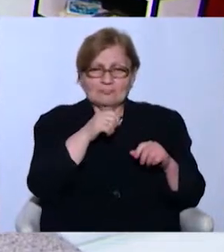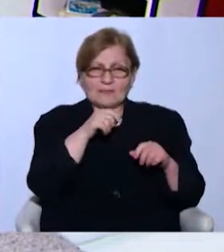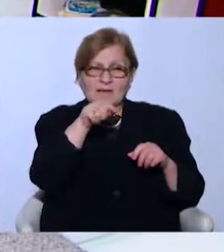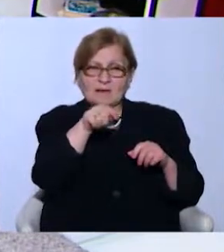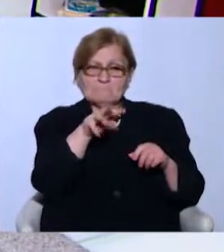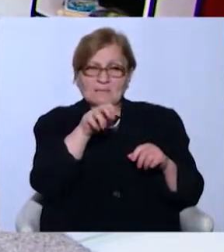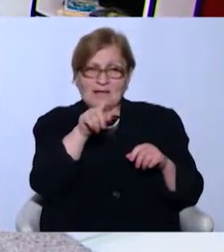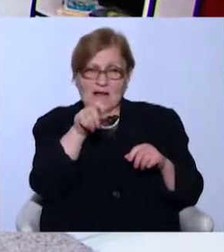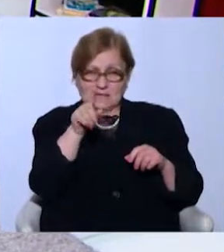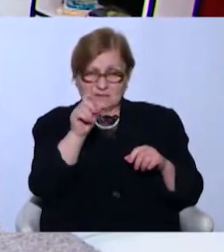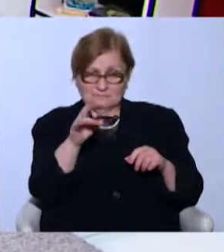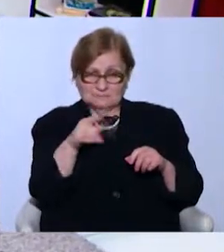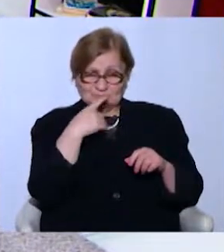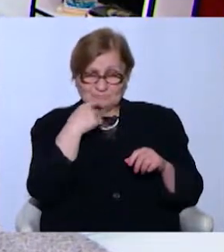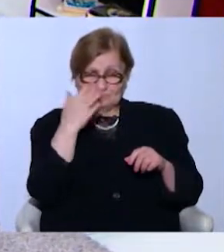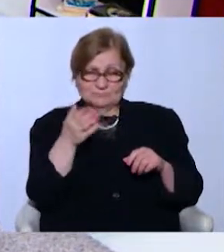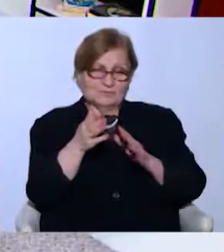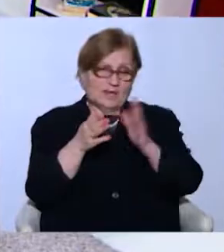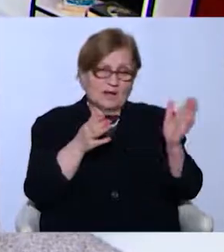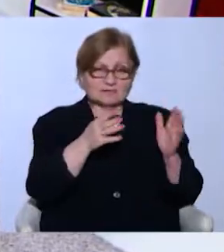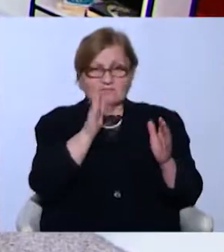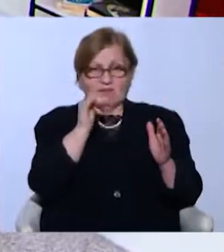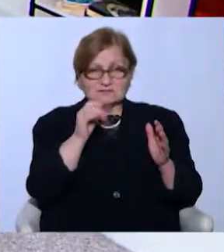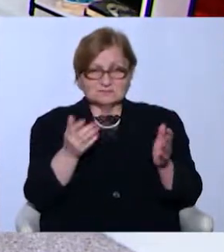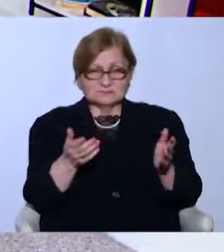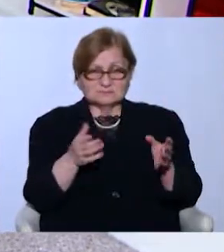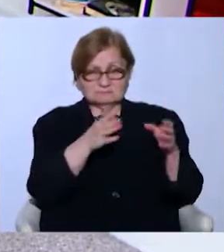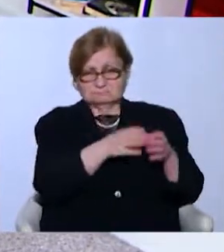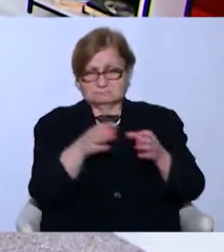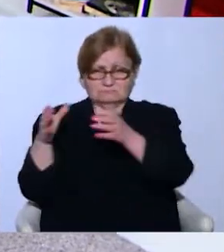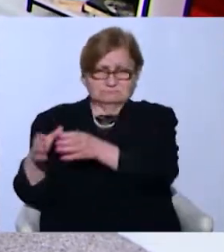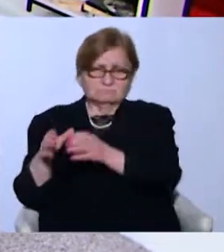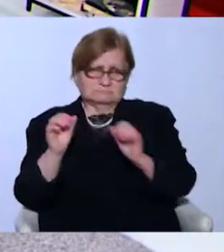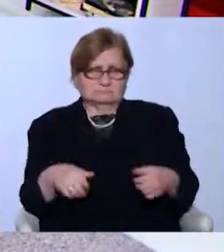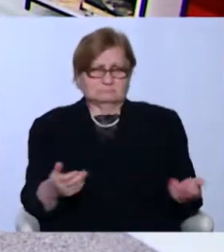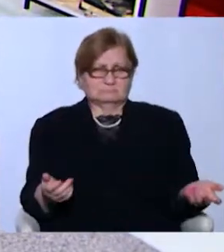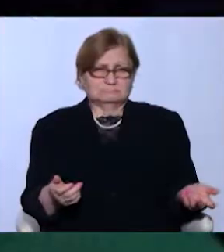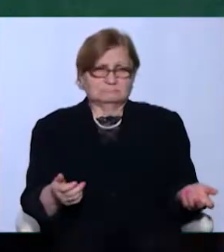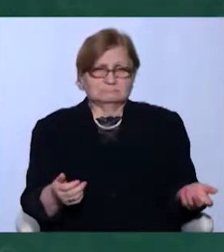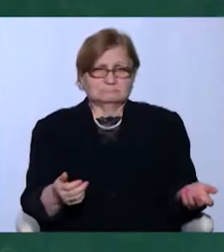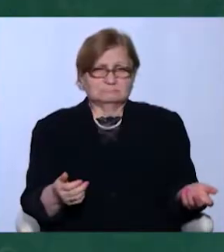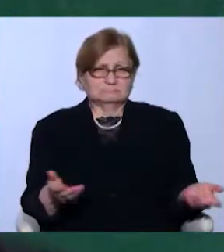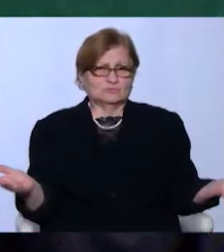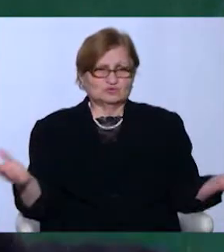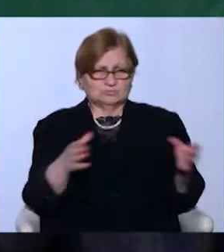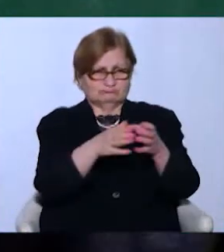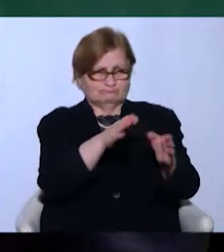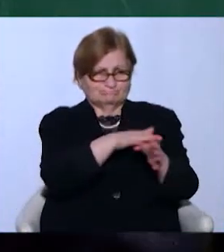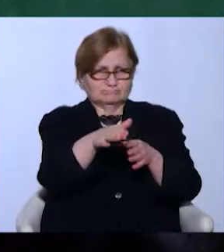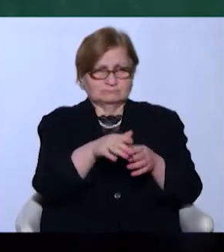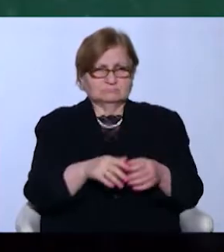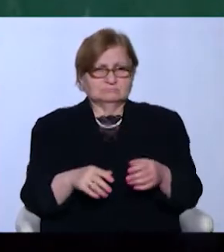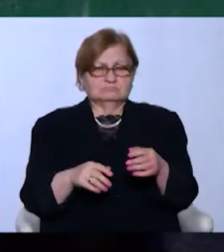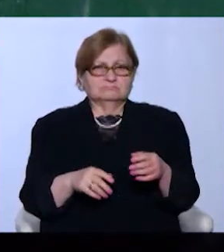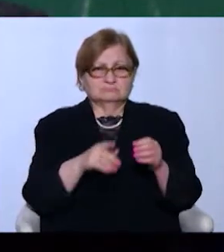მიხაკი, აგერ იყოს ვარდები. ა ბატონო. აი გავაკეთე ორი თაიგული.